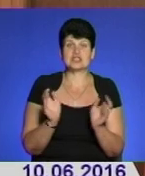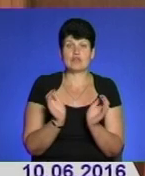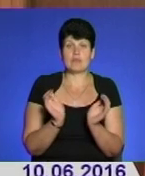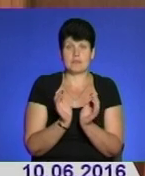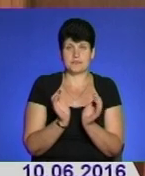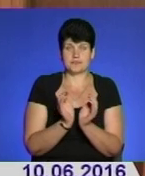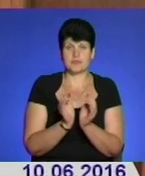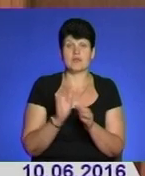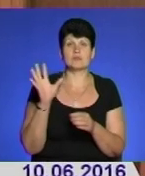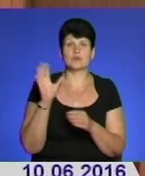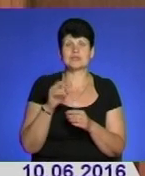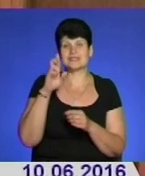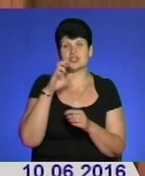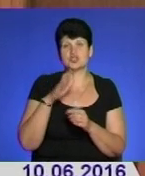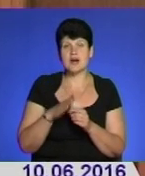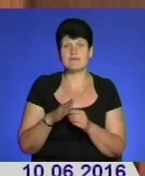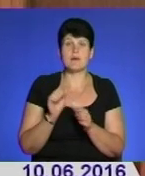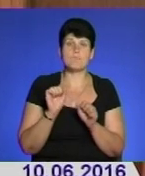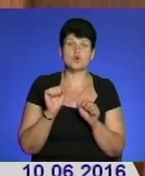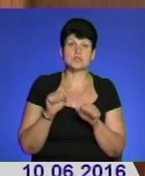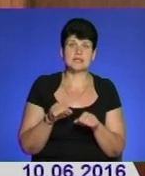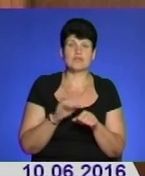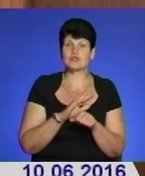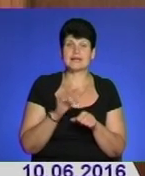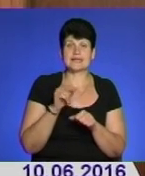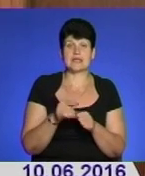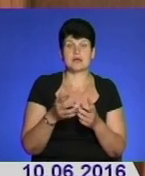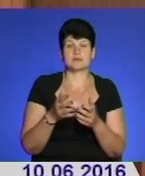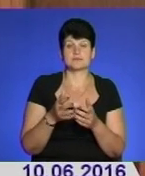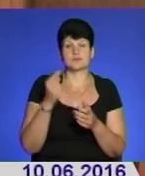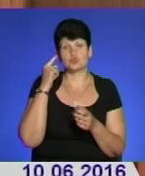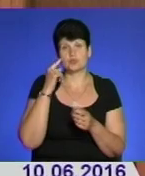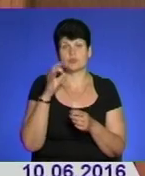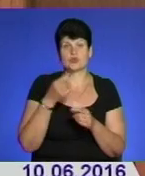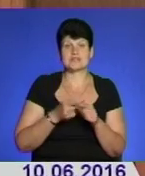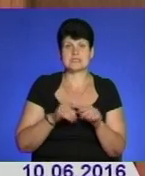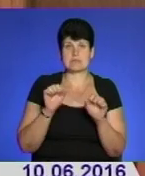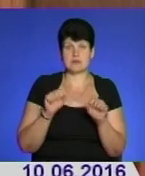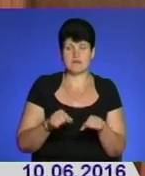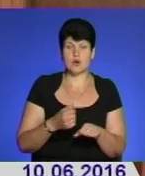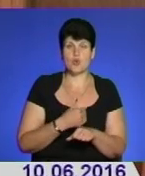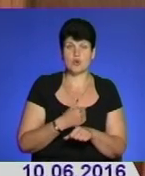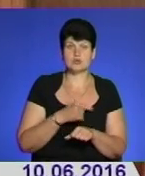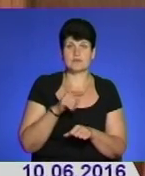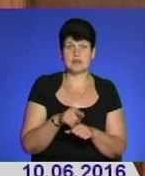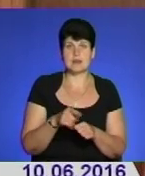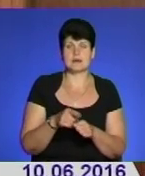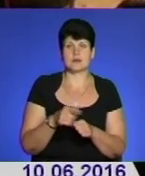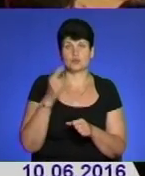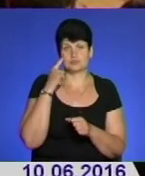оскільки все-таки держава, можливо, не так переймається цими правами дитини, хоча хочеться, щоб вона переймалась